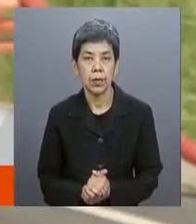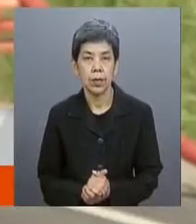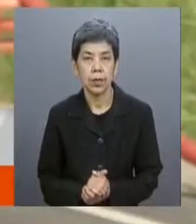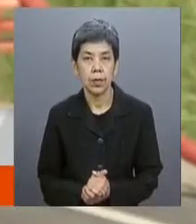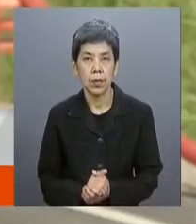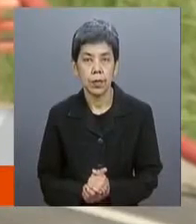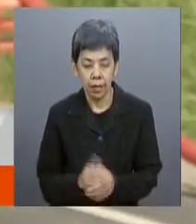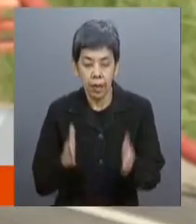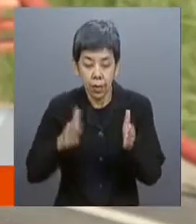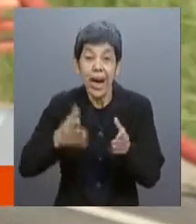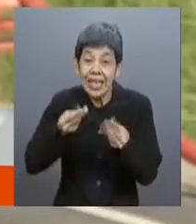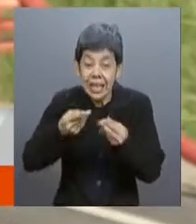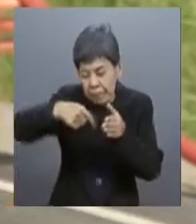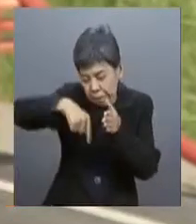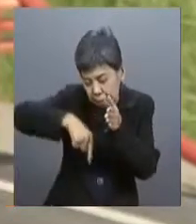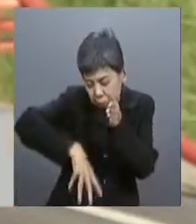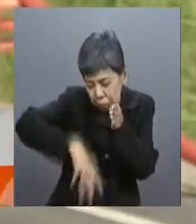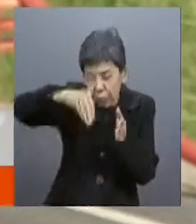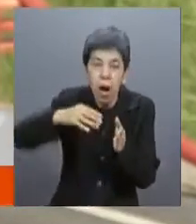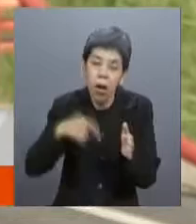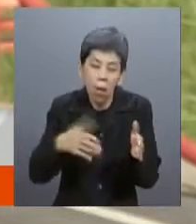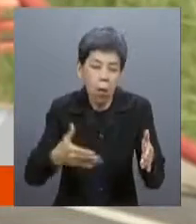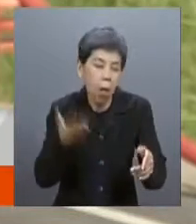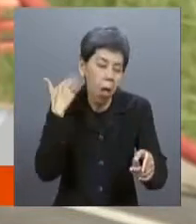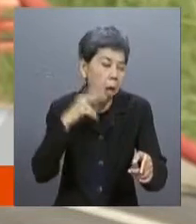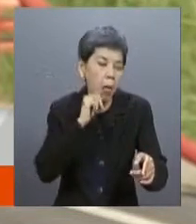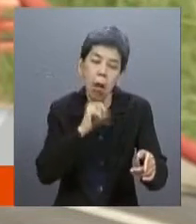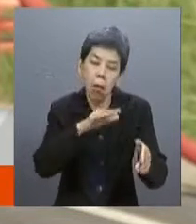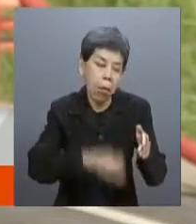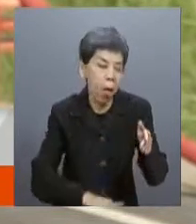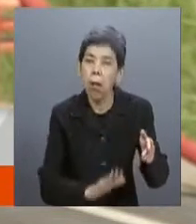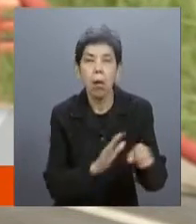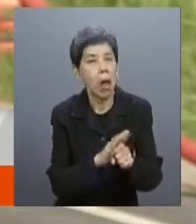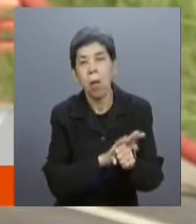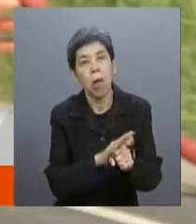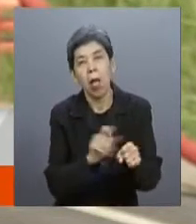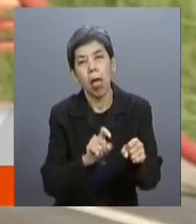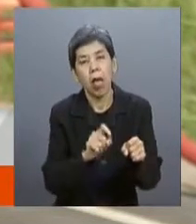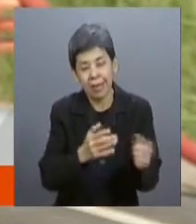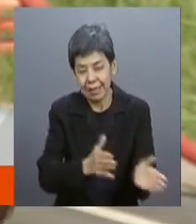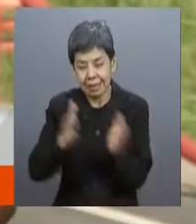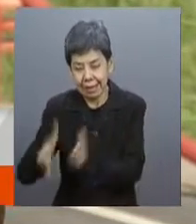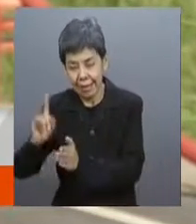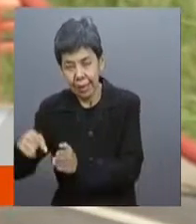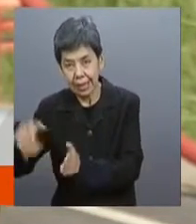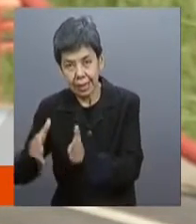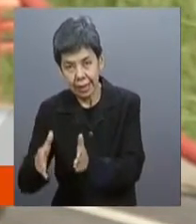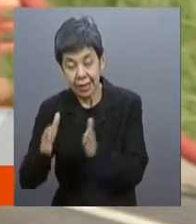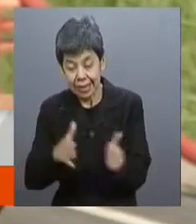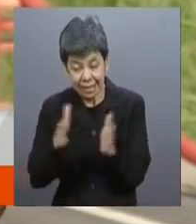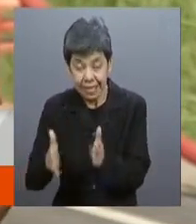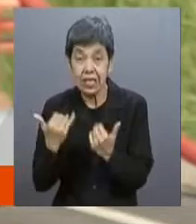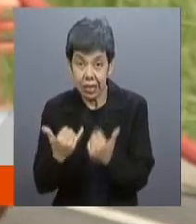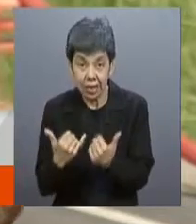เจาะบ่อบาดาลครับที่คือบ่อเก่าใช้ไม่ได้ครับน้ำมันไม่เพียงพอแล้วมาเจาะอยู่ที่จุดที่1ก็ตอนนี้